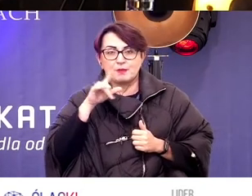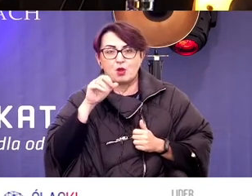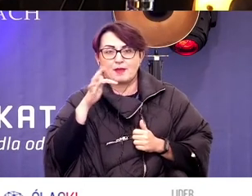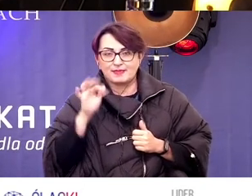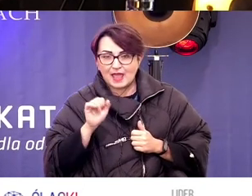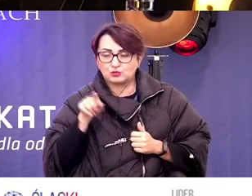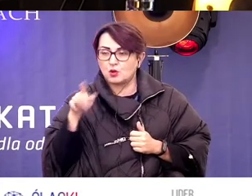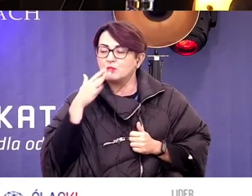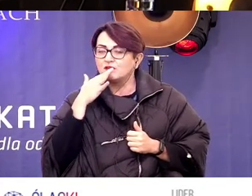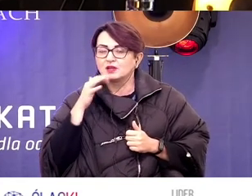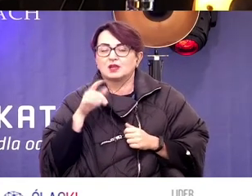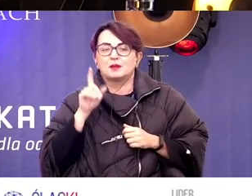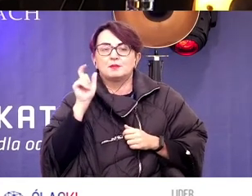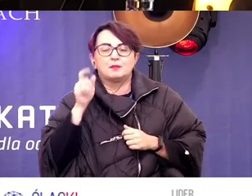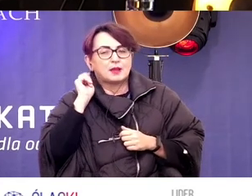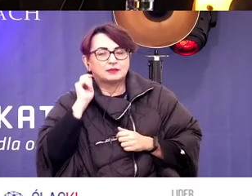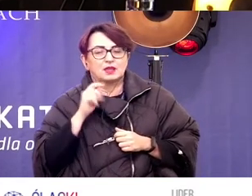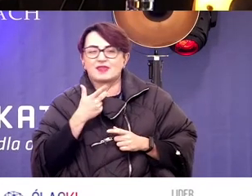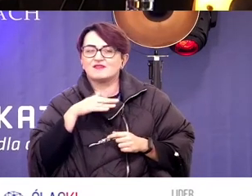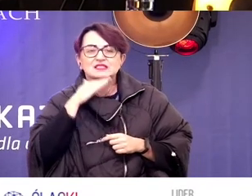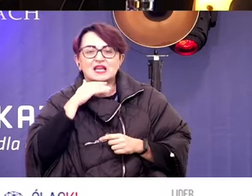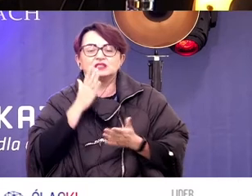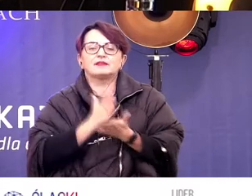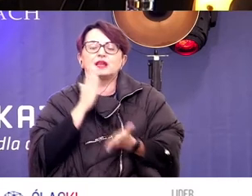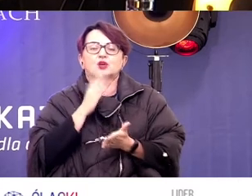tak powiedziała Talleyrand, nie wystarczy być tylko